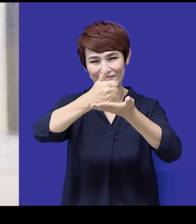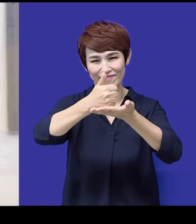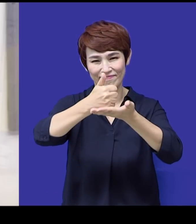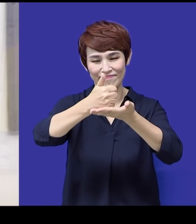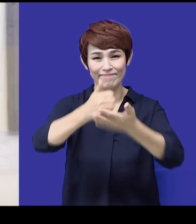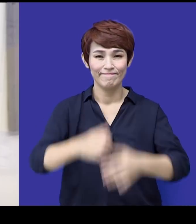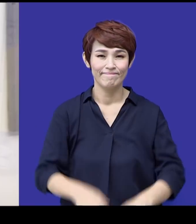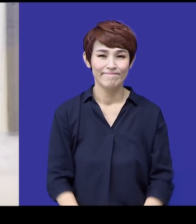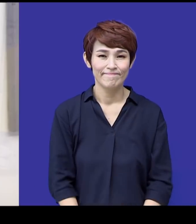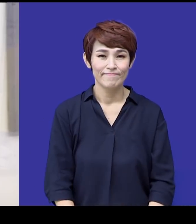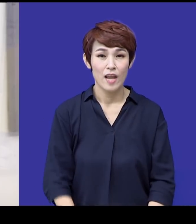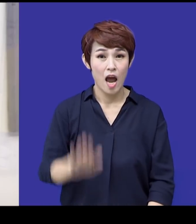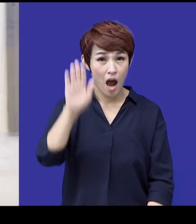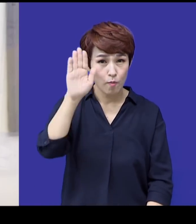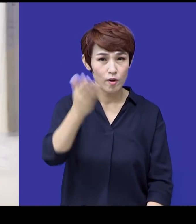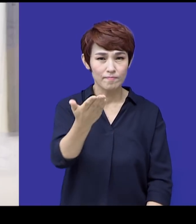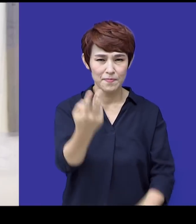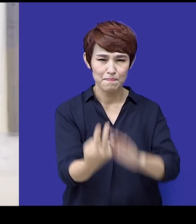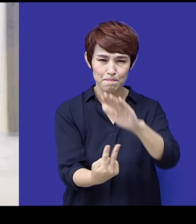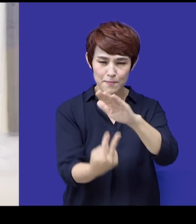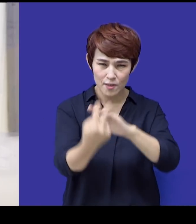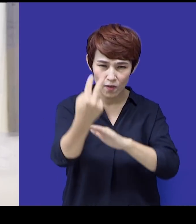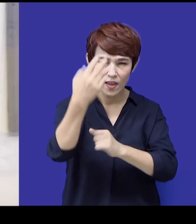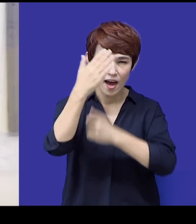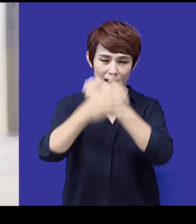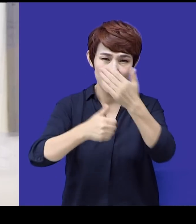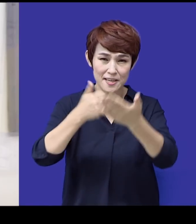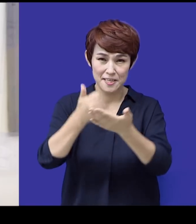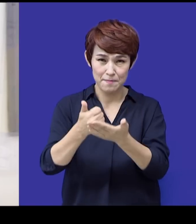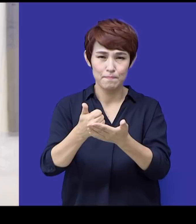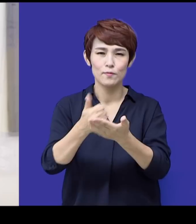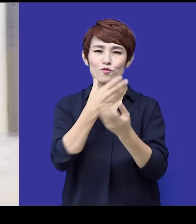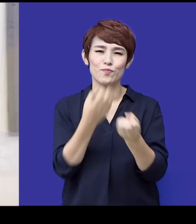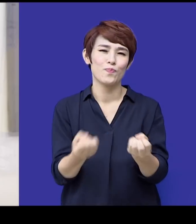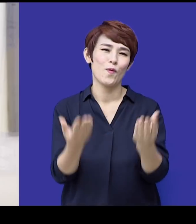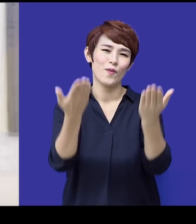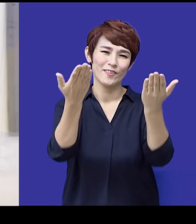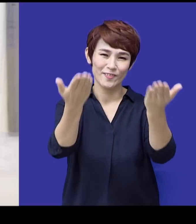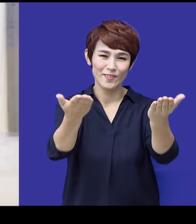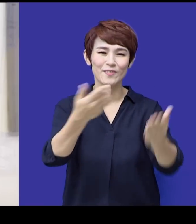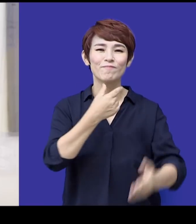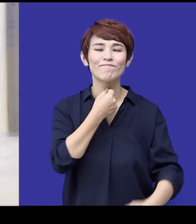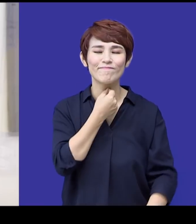싶습니다. 앞으로 장로님의 모든 비전과 하시는 일에 주님의 축복이